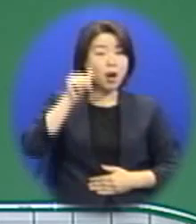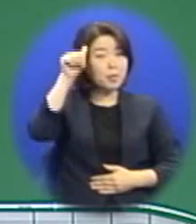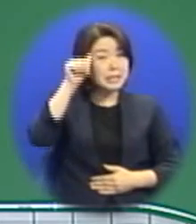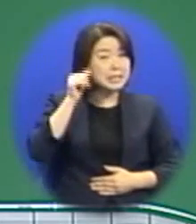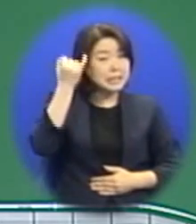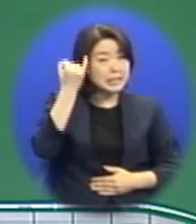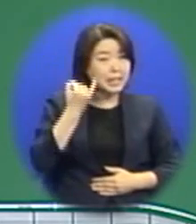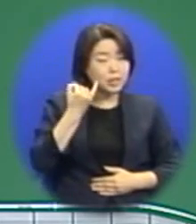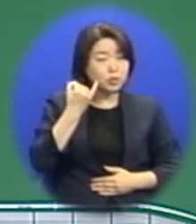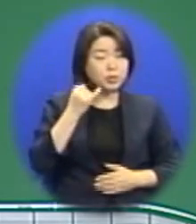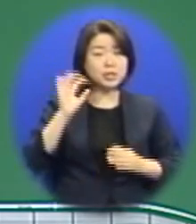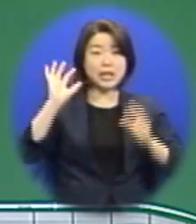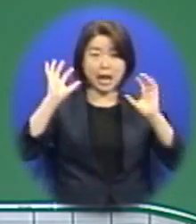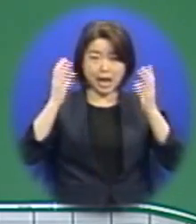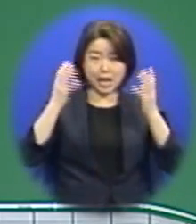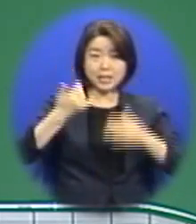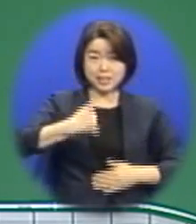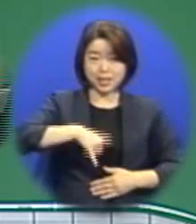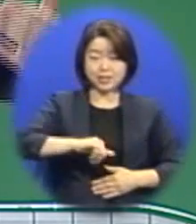사춘기 된 자녀들